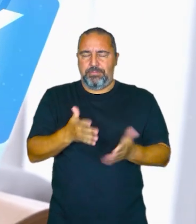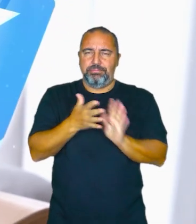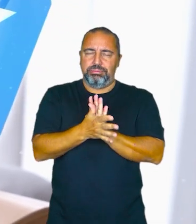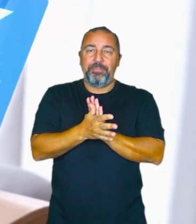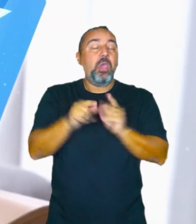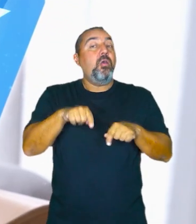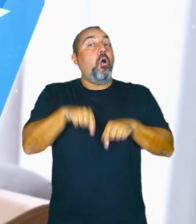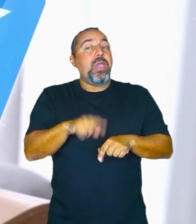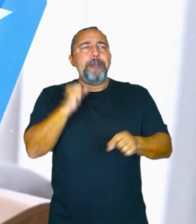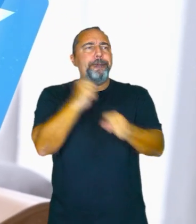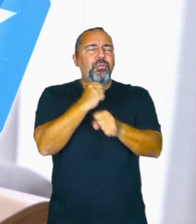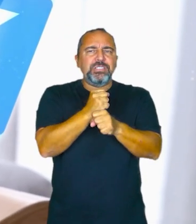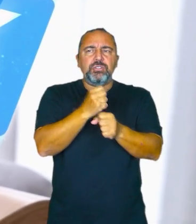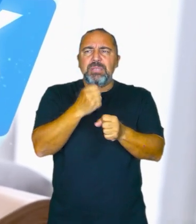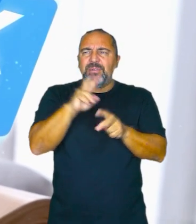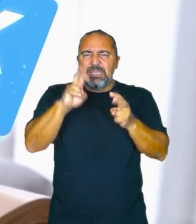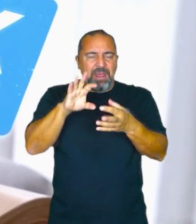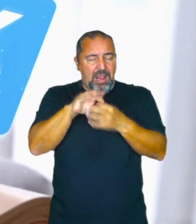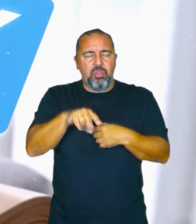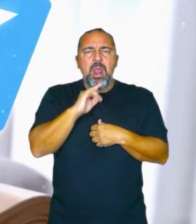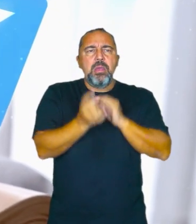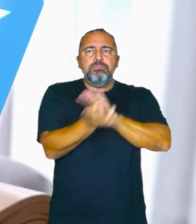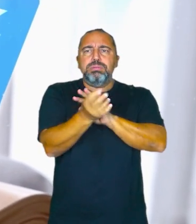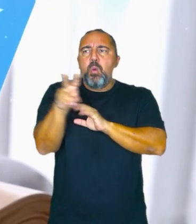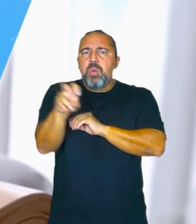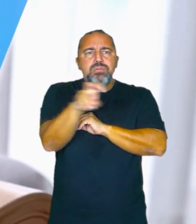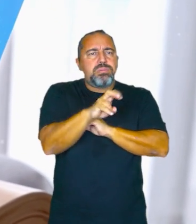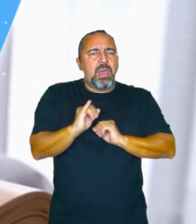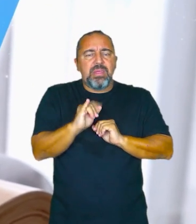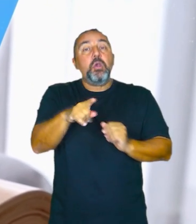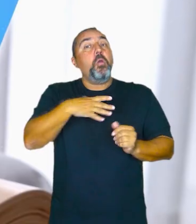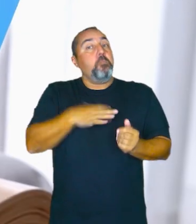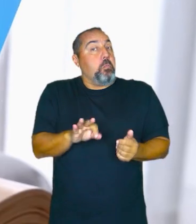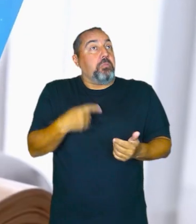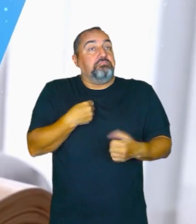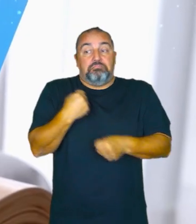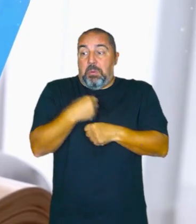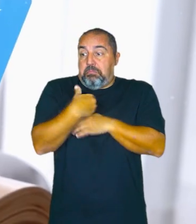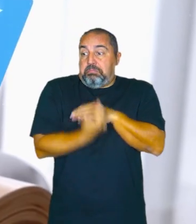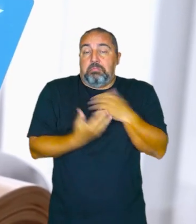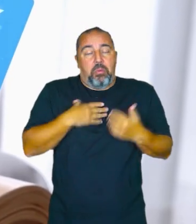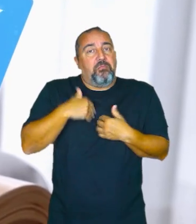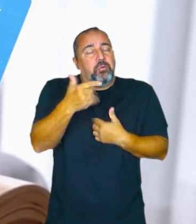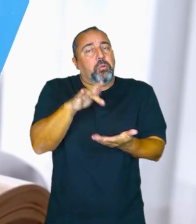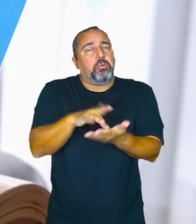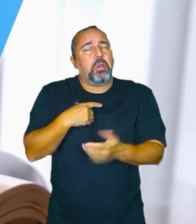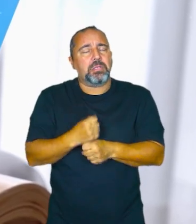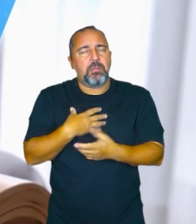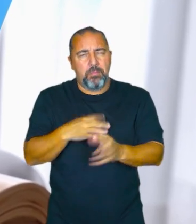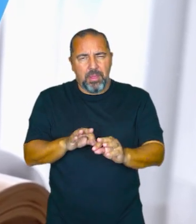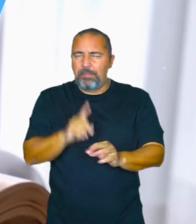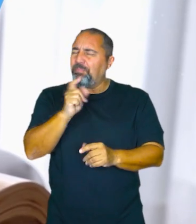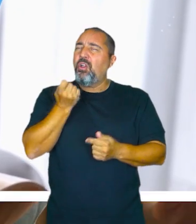honetara. Gaur egun, lanbide berriak daude, horrekin lotuta, eta bizimodua ateratzeko beste bide batzuk izan